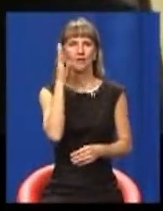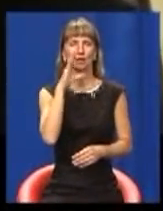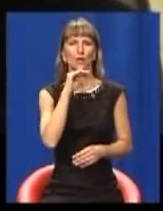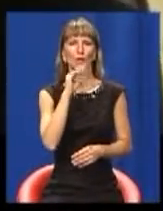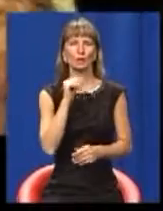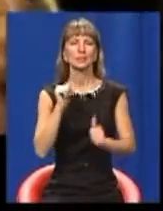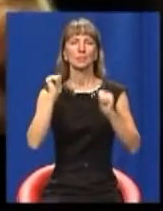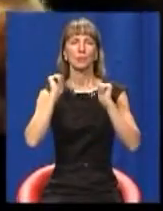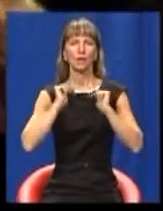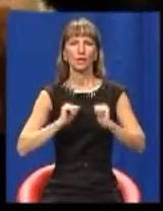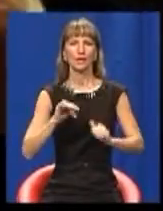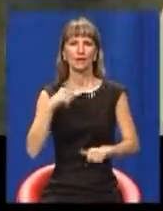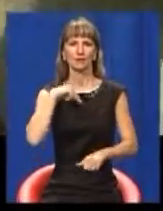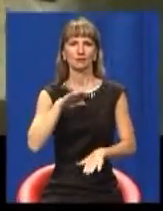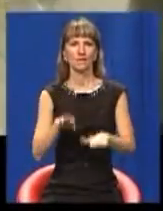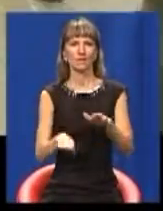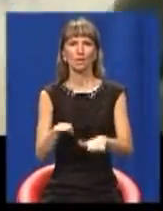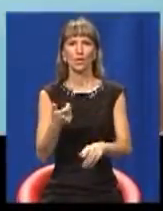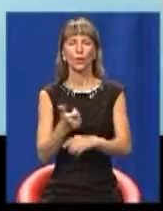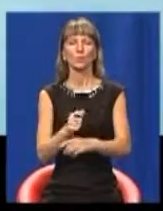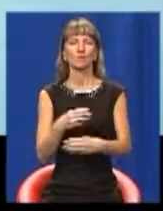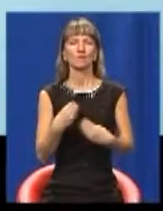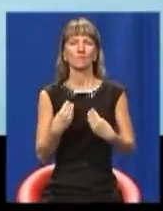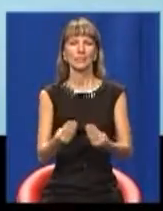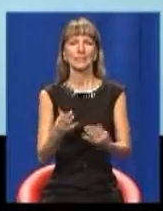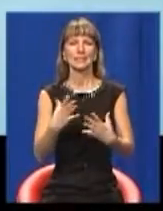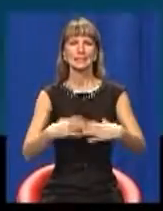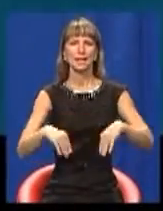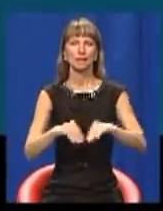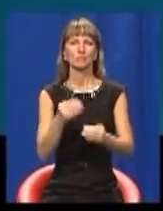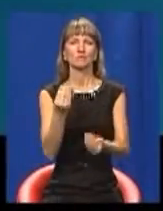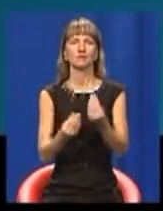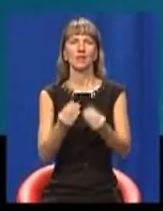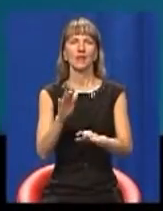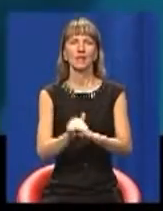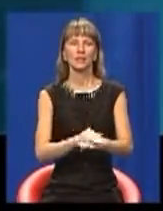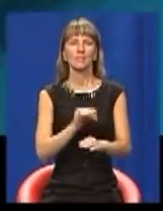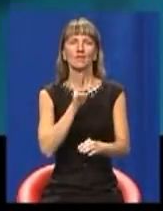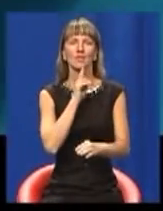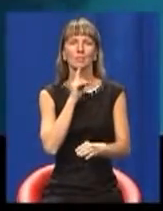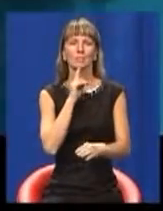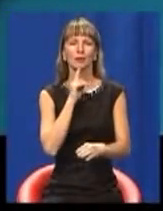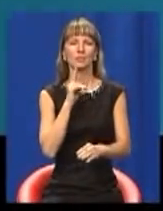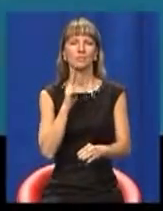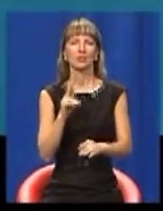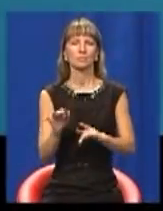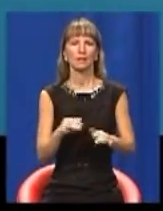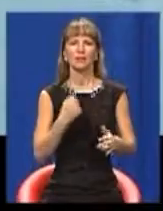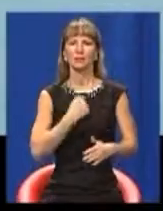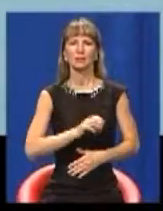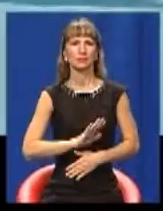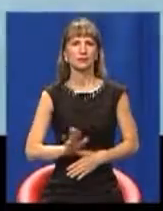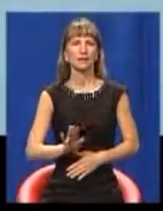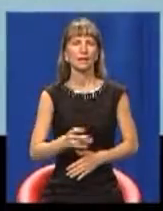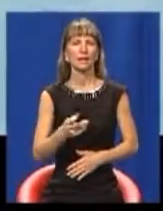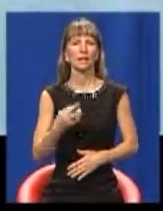собачки спокійний і врівноважений. Дуже віддані сім'ї, грайливі, ласкаві і уважні. Неполохливі і не агресивні,